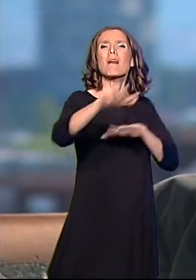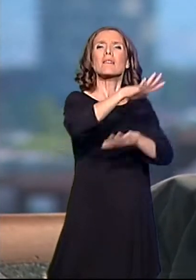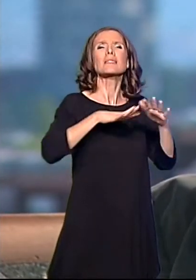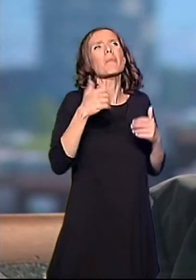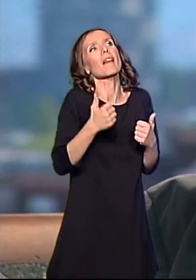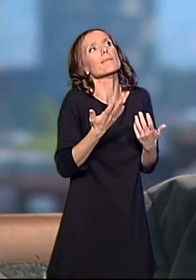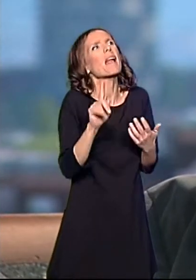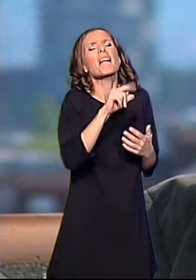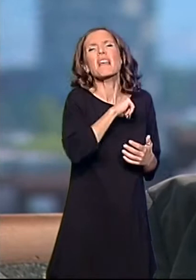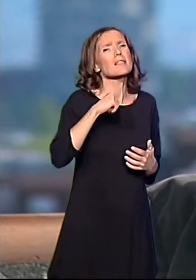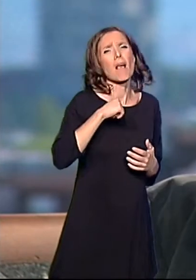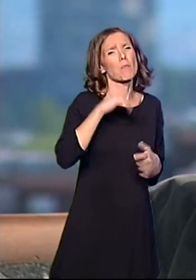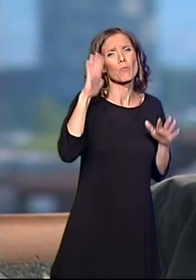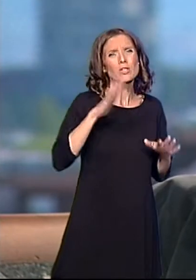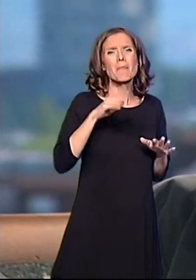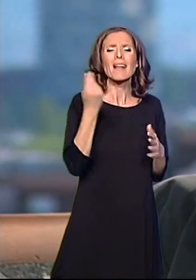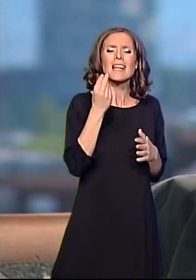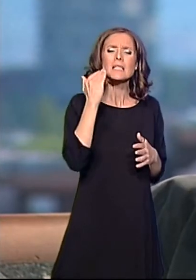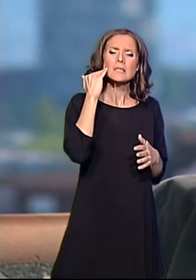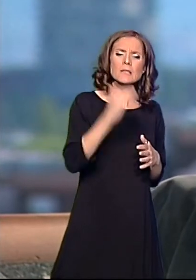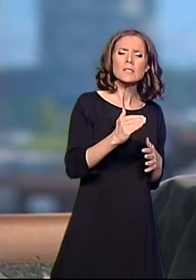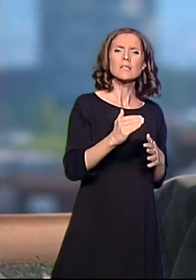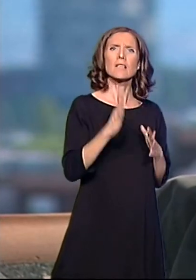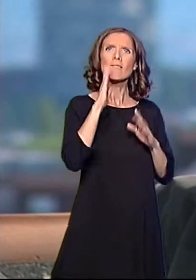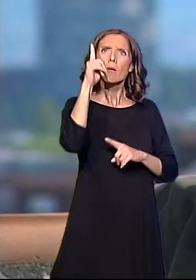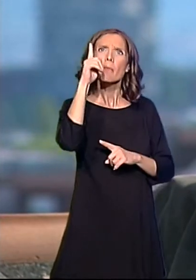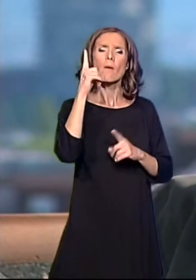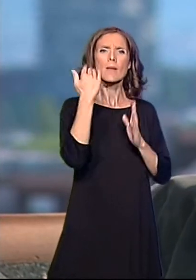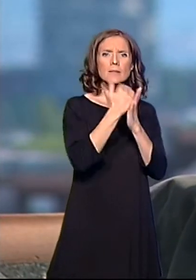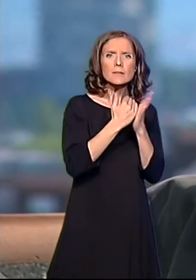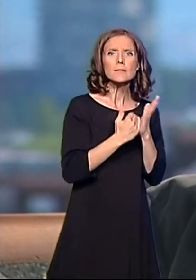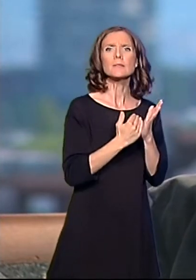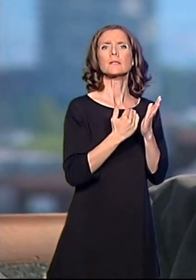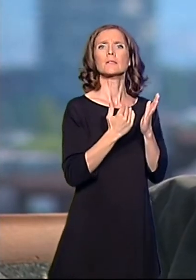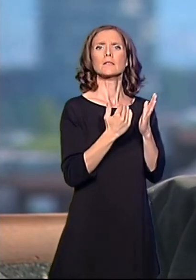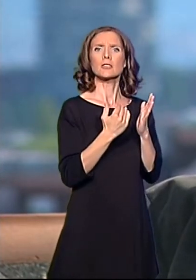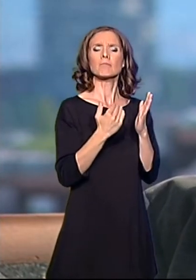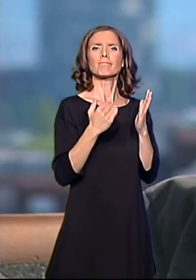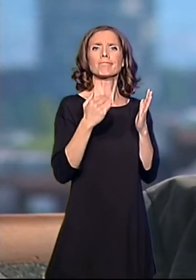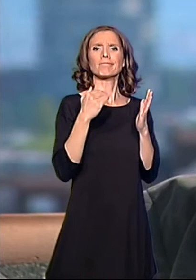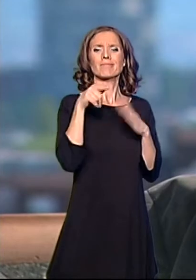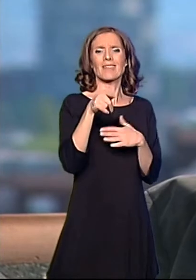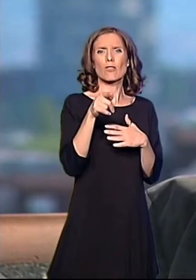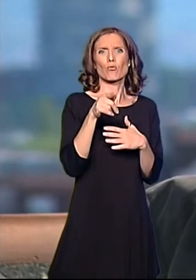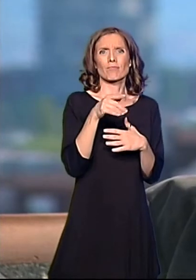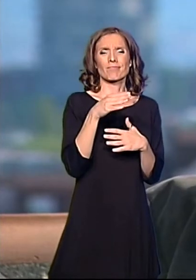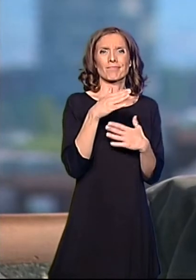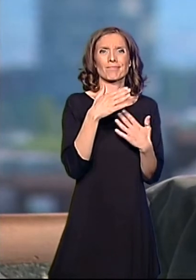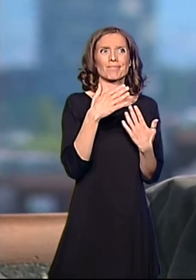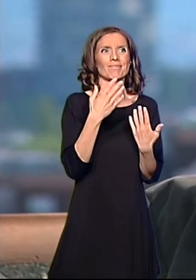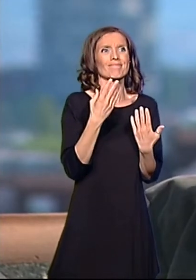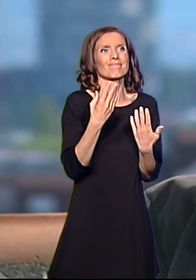okruženjima, a i uopšte u radikalno, da kažem, monoteističkim okruženjima gde su te religije izuzetno,